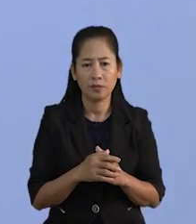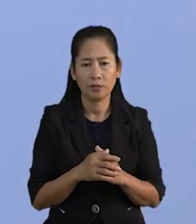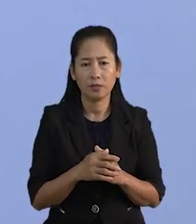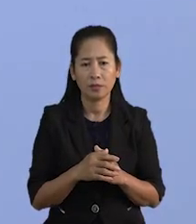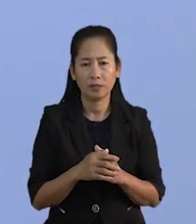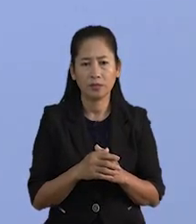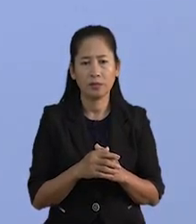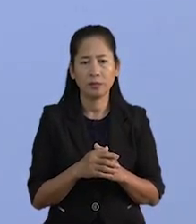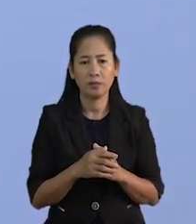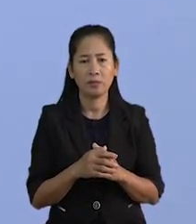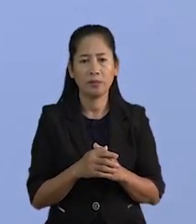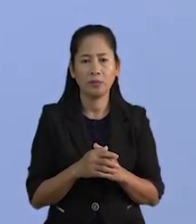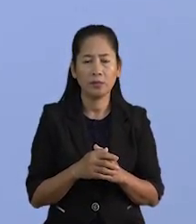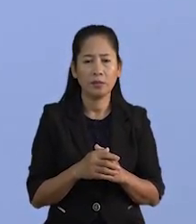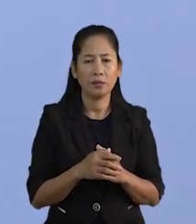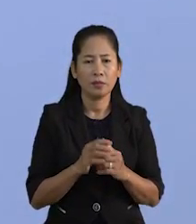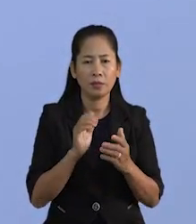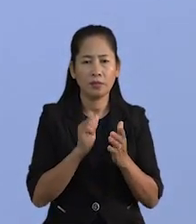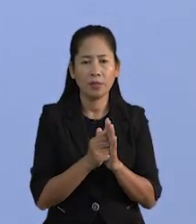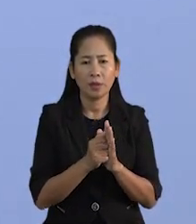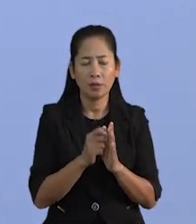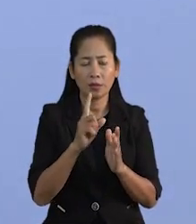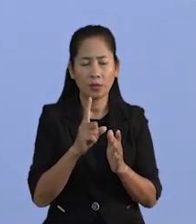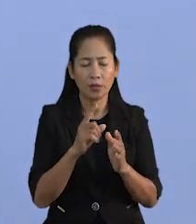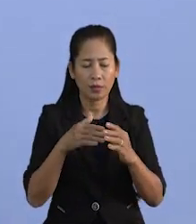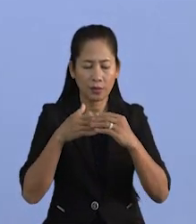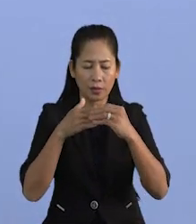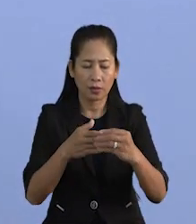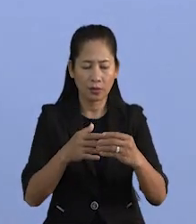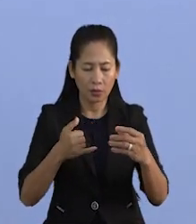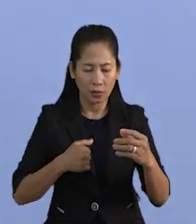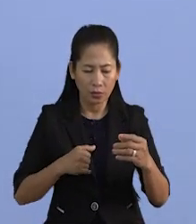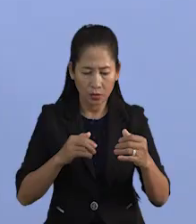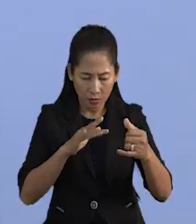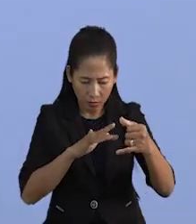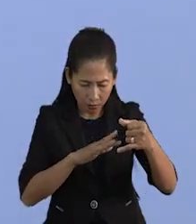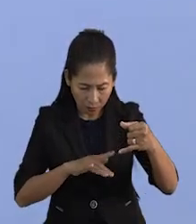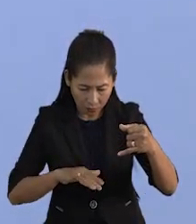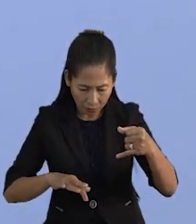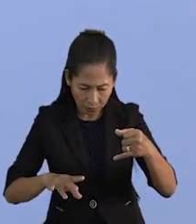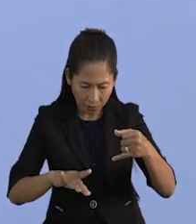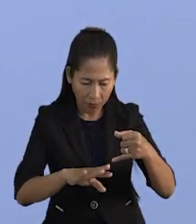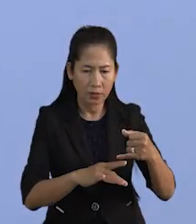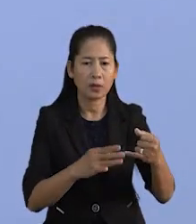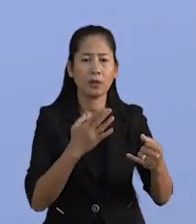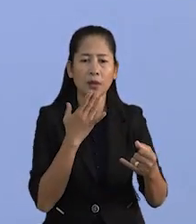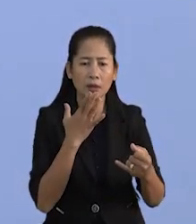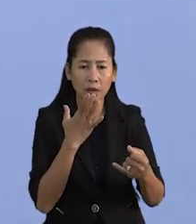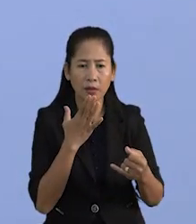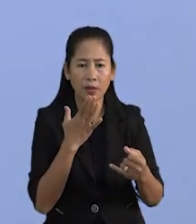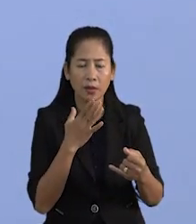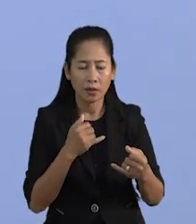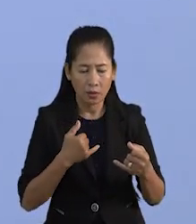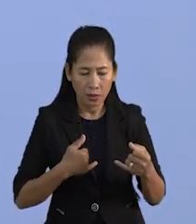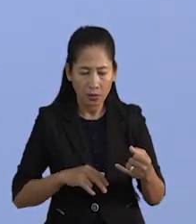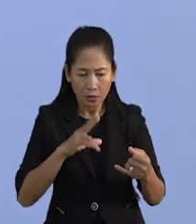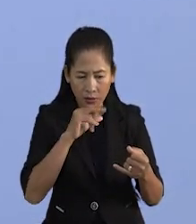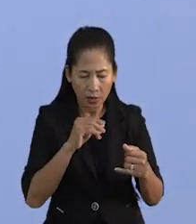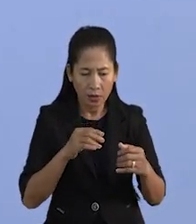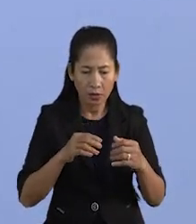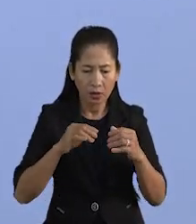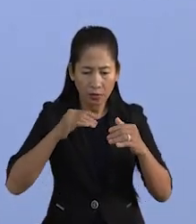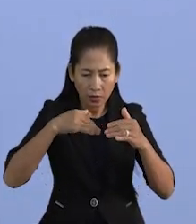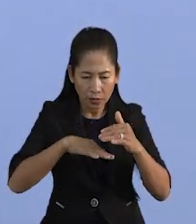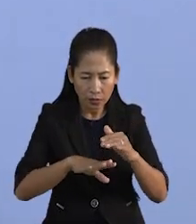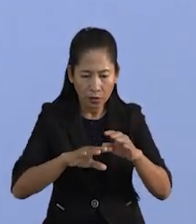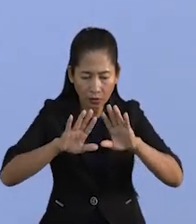5ទៀតទេណាពេល1វានាំកូនដល់មាត់ត្រពាំងទឹកណាកូនទានាំគ្នាចុះ